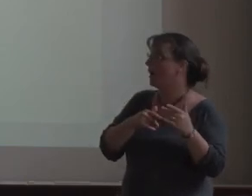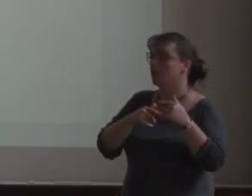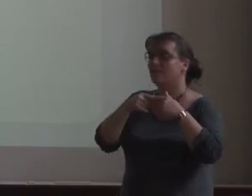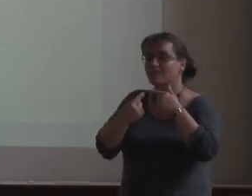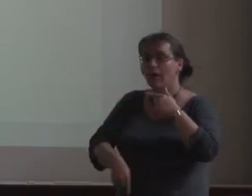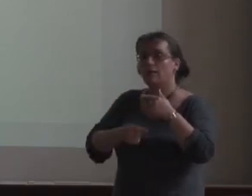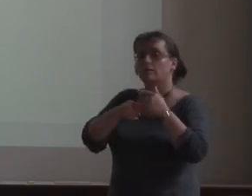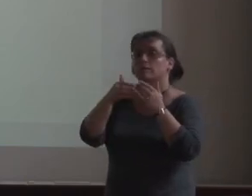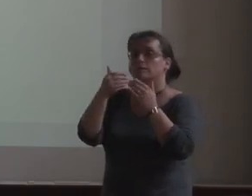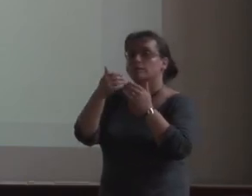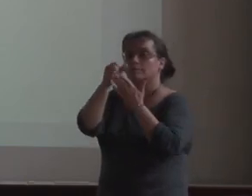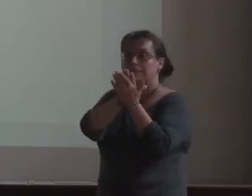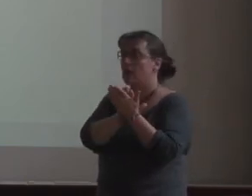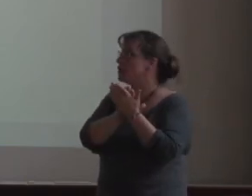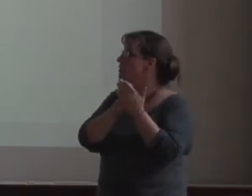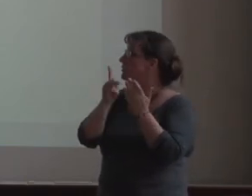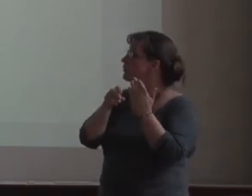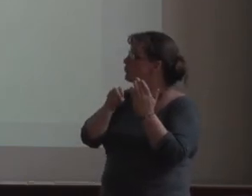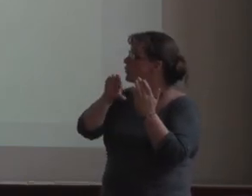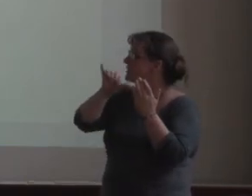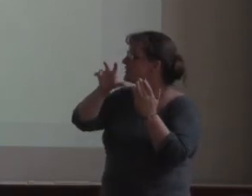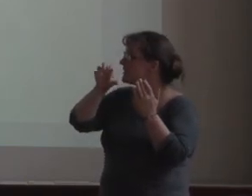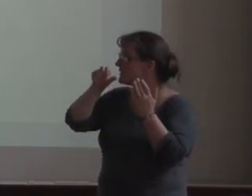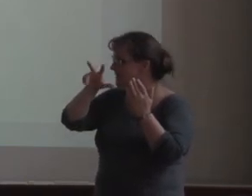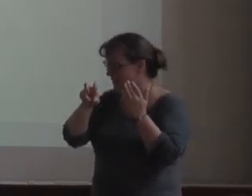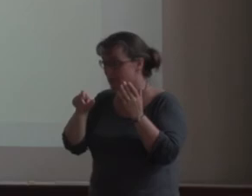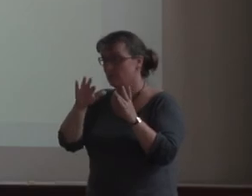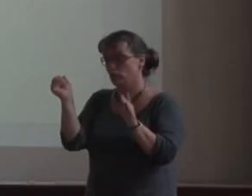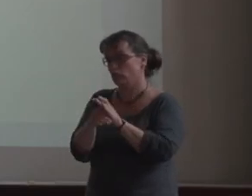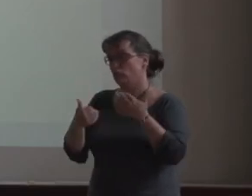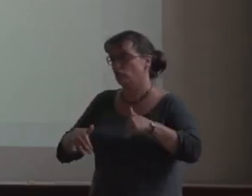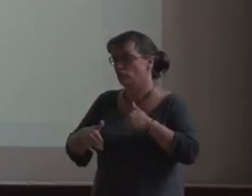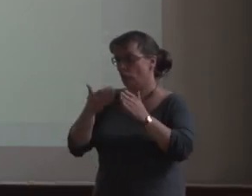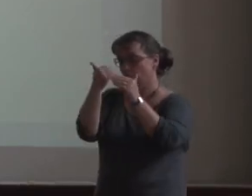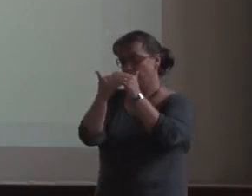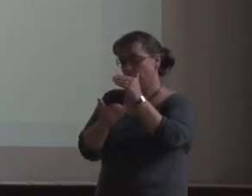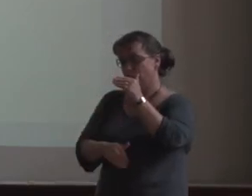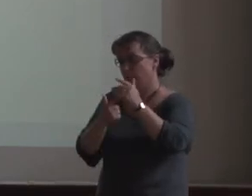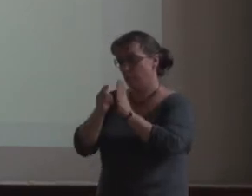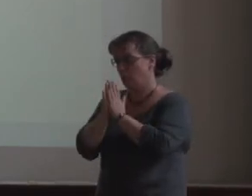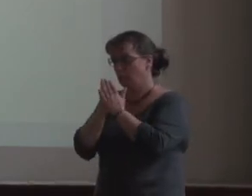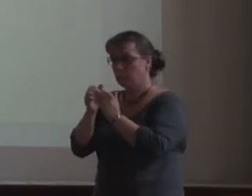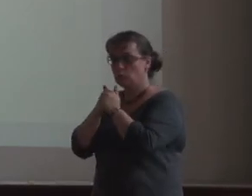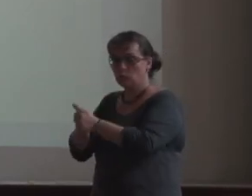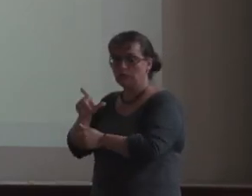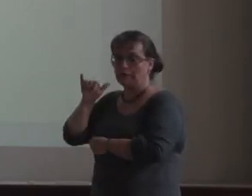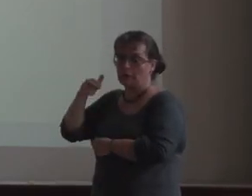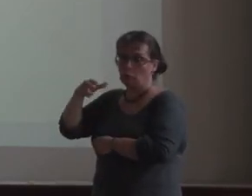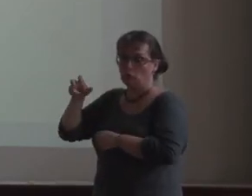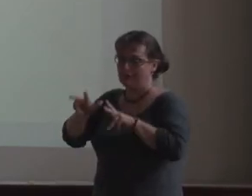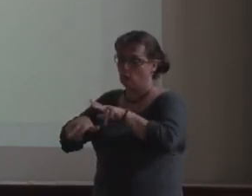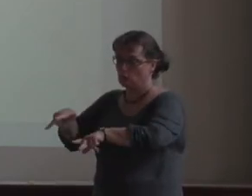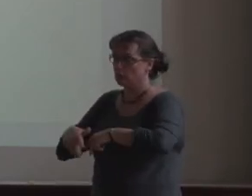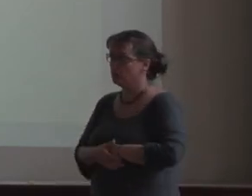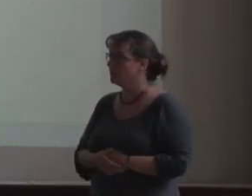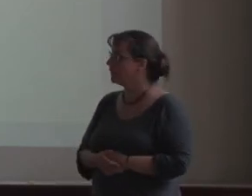MQs. Donc ça, c'est une fonctionnalité qui est dans le kernel Linux. Et enfin, niveau